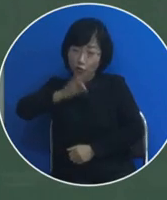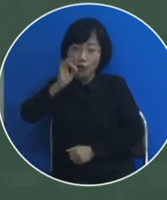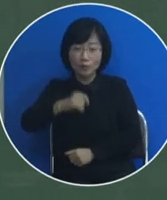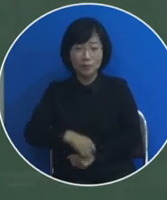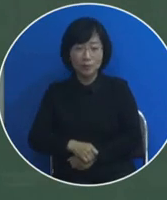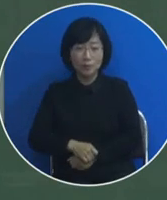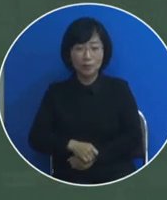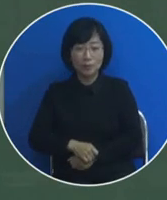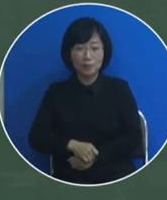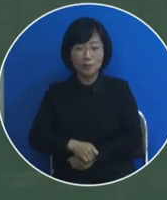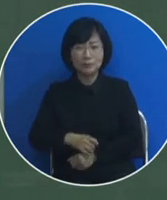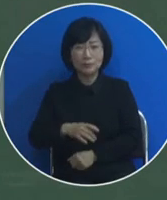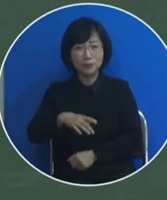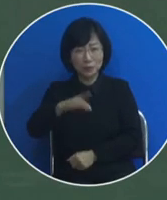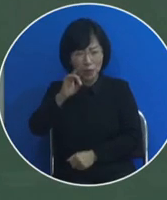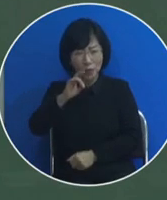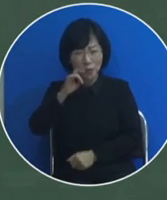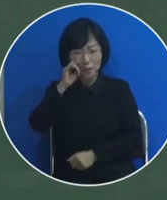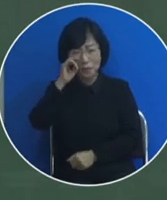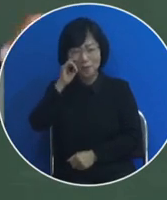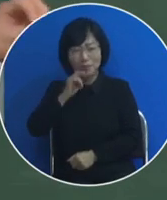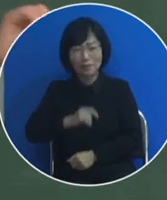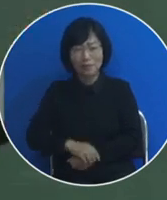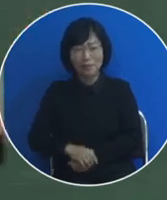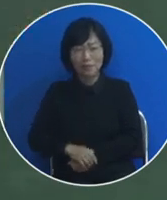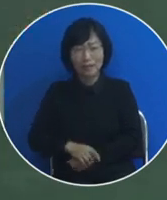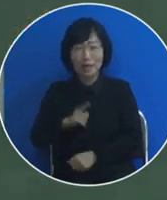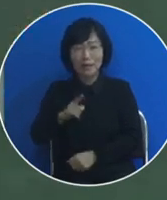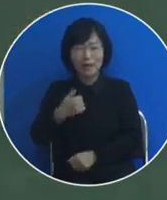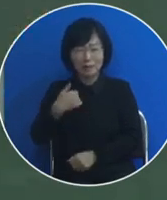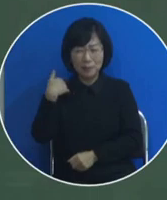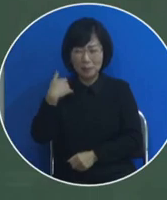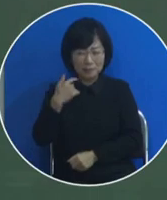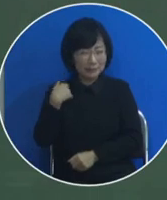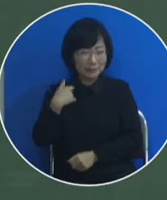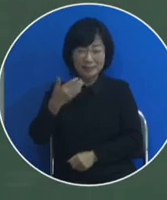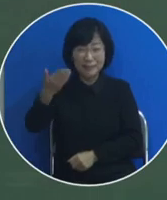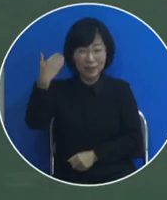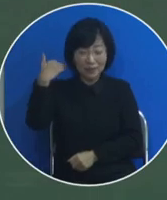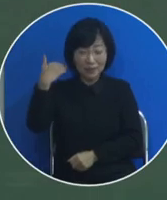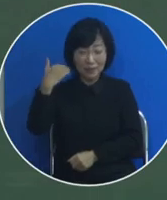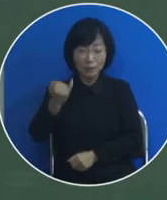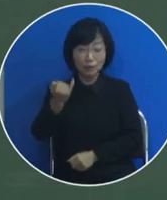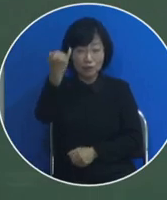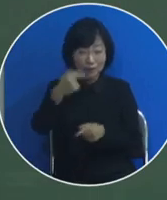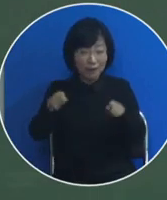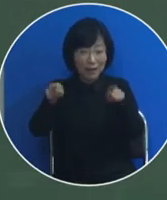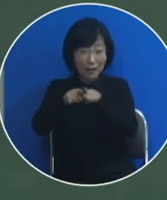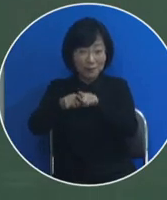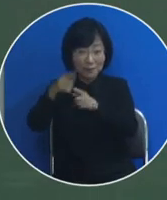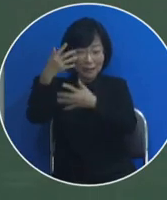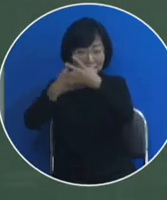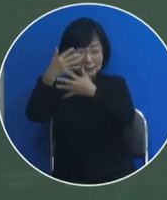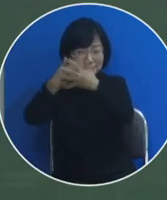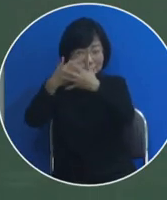이전에 늘 이번 동시 상영이라고 있습니다. 내가. That before that, I'd always gone to just see the double features. 렘들은 뭐 알아들을 거야 아마. And probably the Remnants